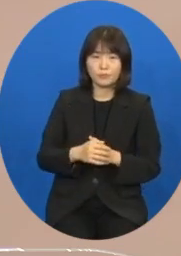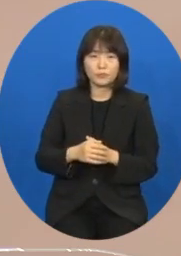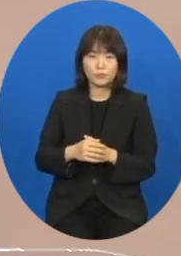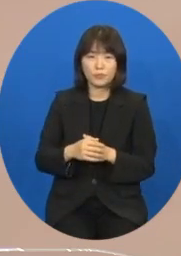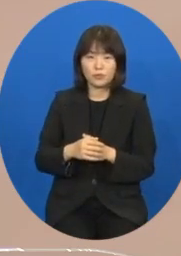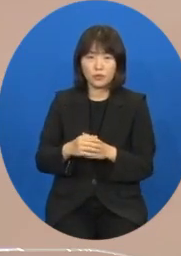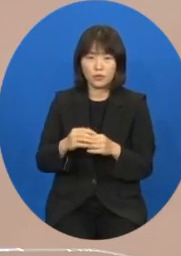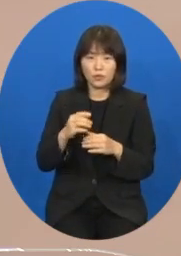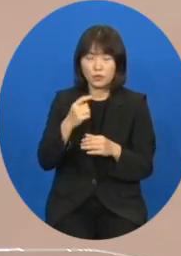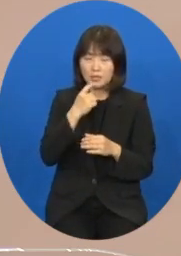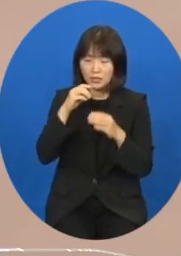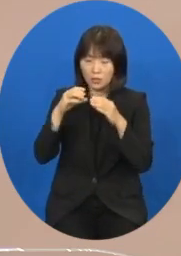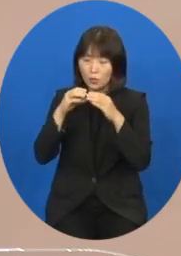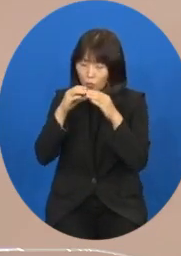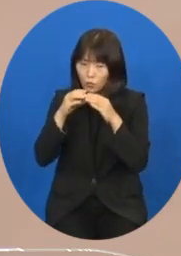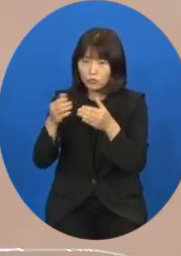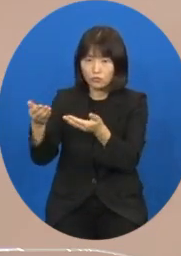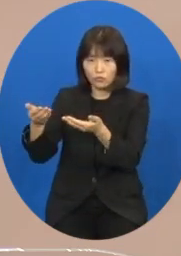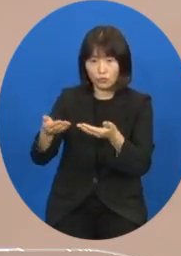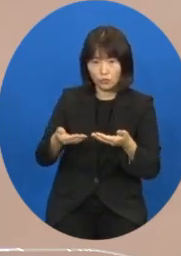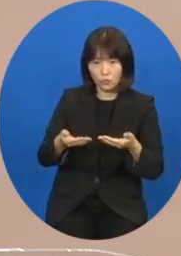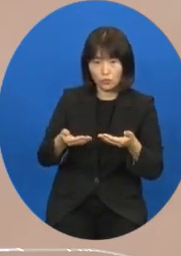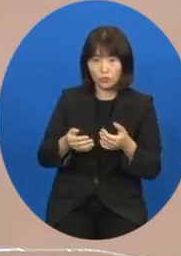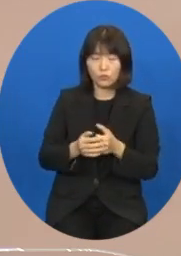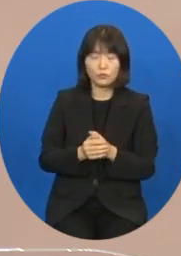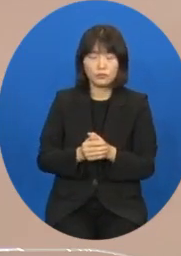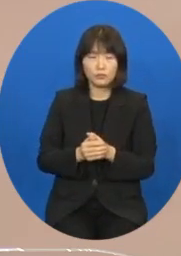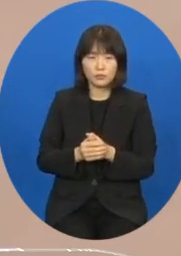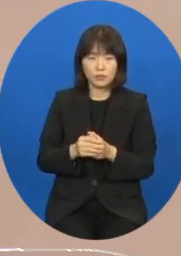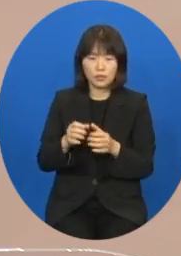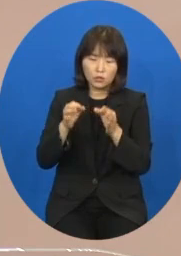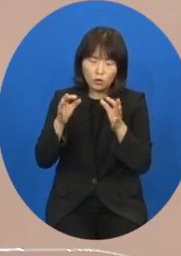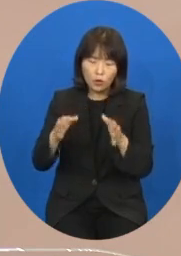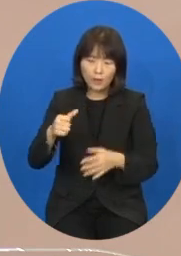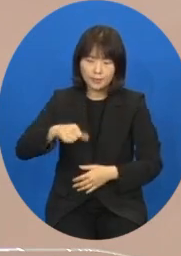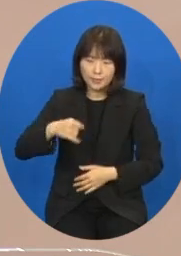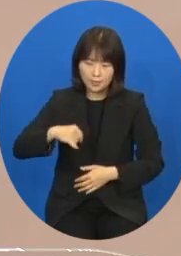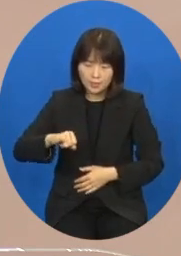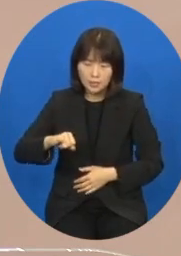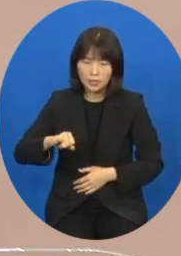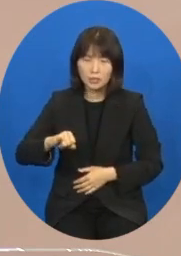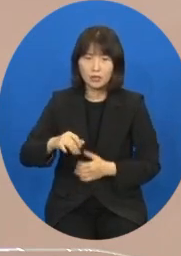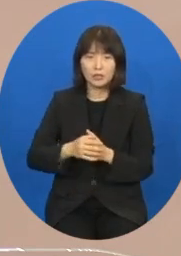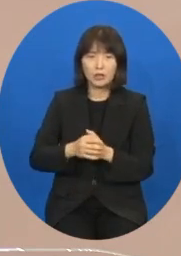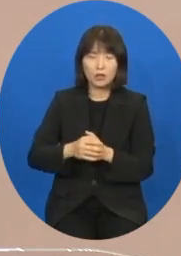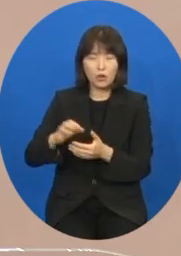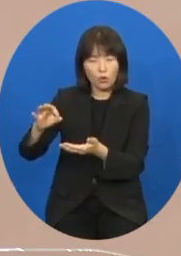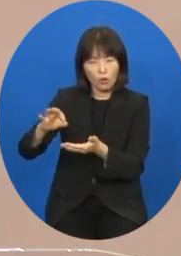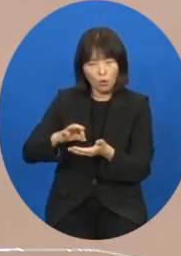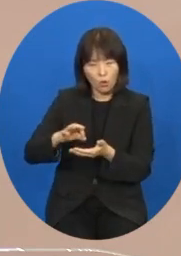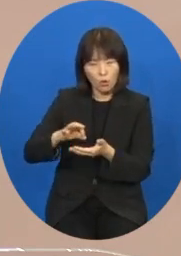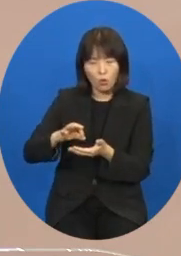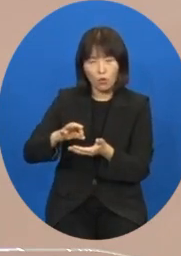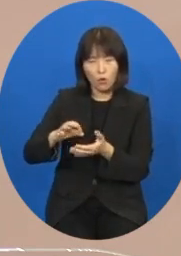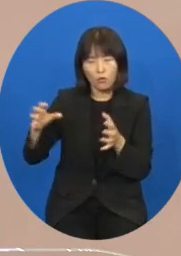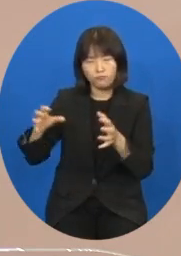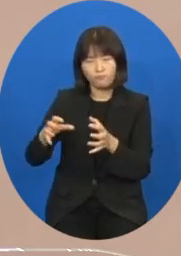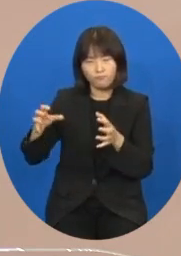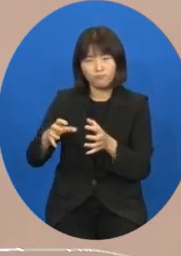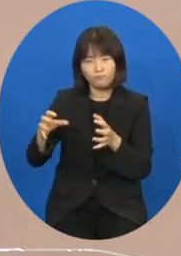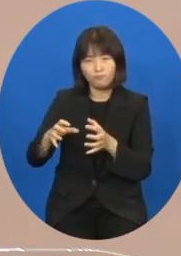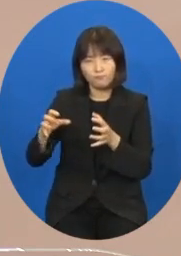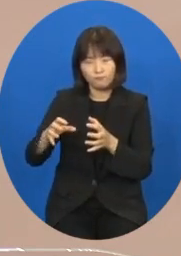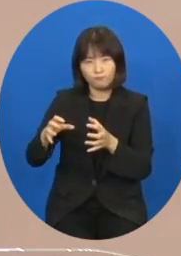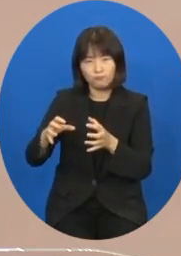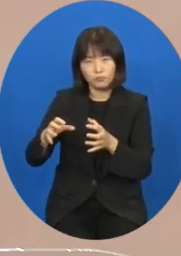하나 내미시는데 그동안에 자녀들이 이렇게 저렇게 용돈으로 주었던 것들을 안 쓰시고 다 모아두신